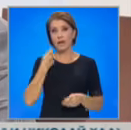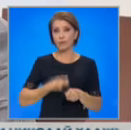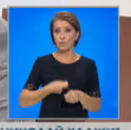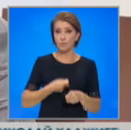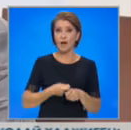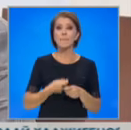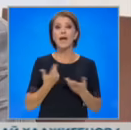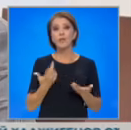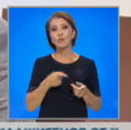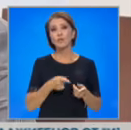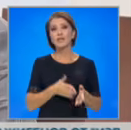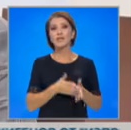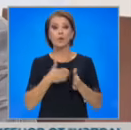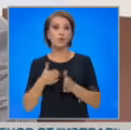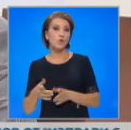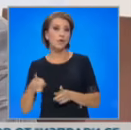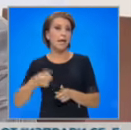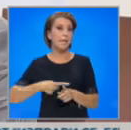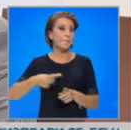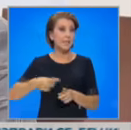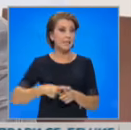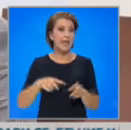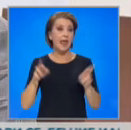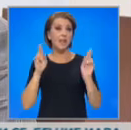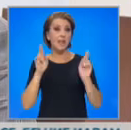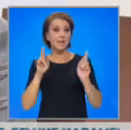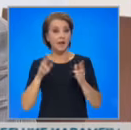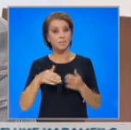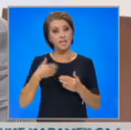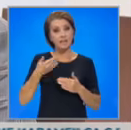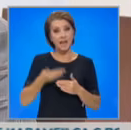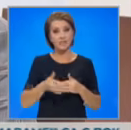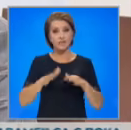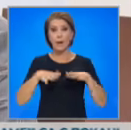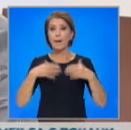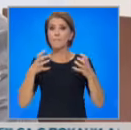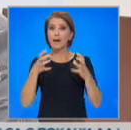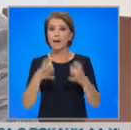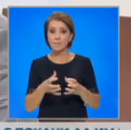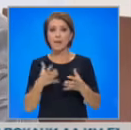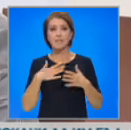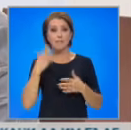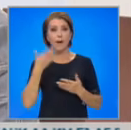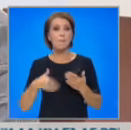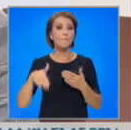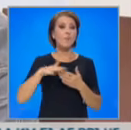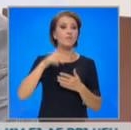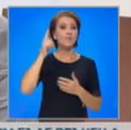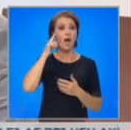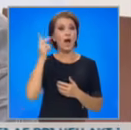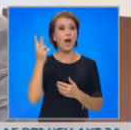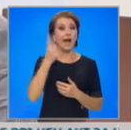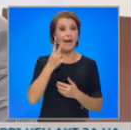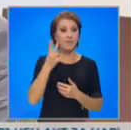това ще се отложи с няколко месеца. Надяваме се поне в следващия парламент да има повече разум и да се направи такова мнозинство, което наистина